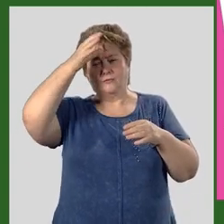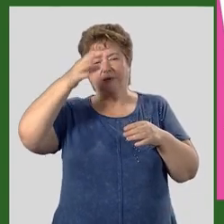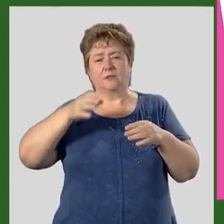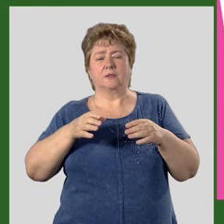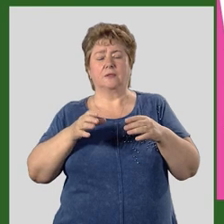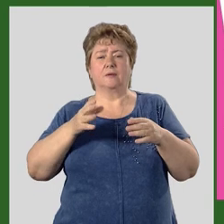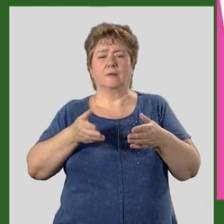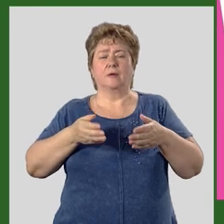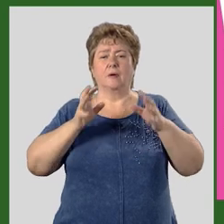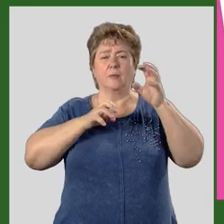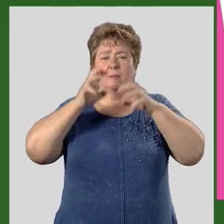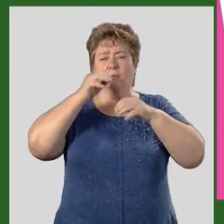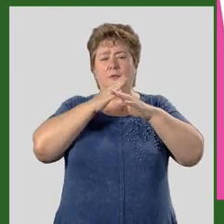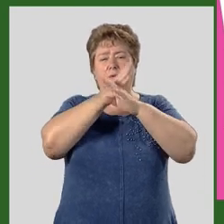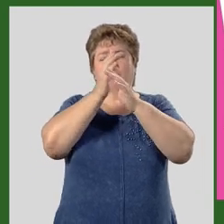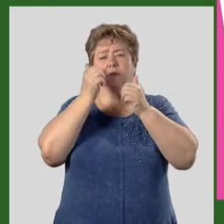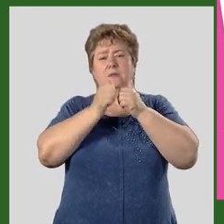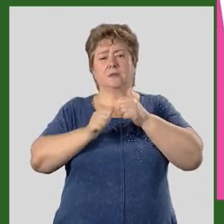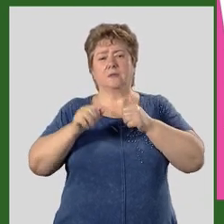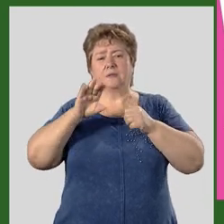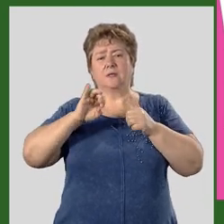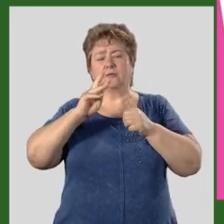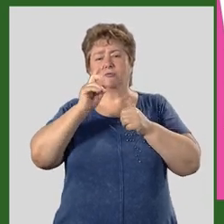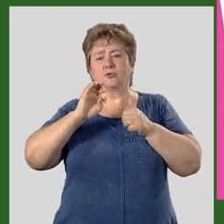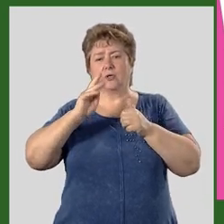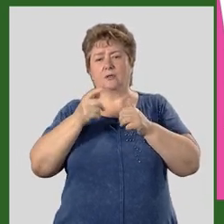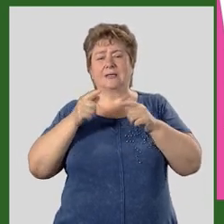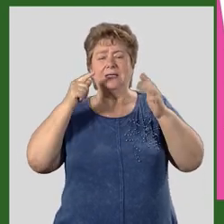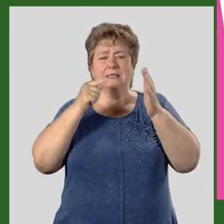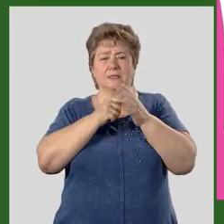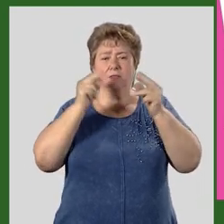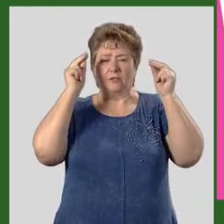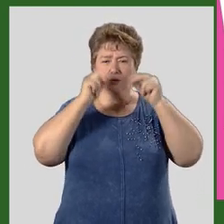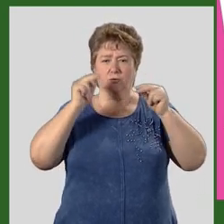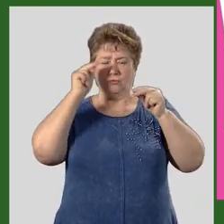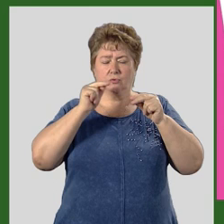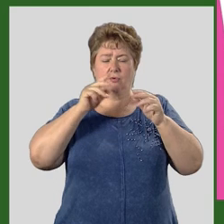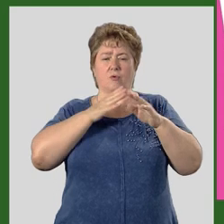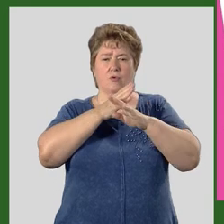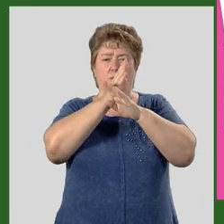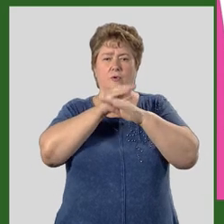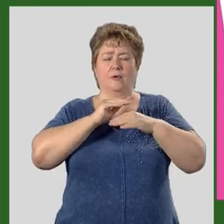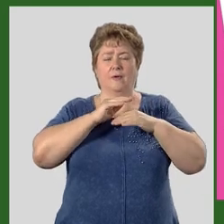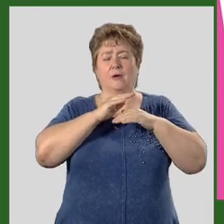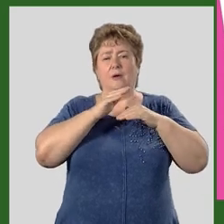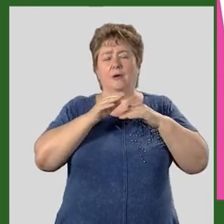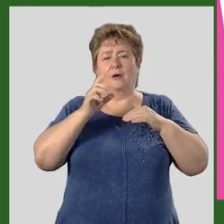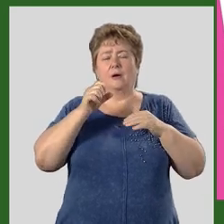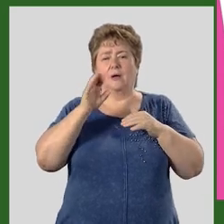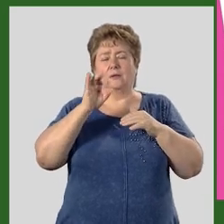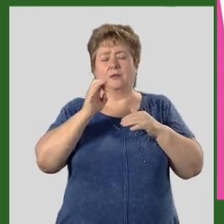университета поднимался в горы центрального Тяньшаня с целью изучения горного массива